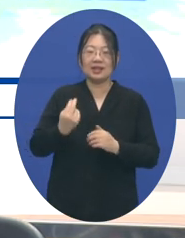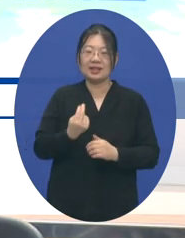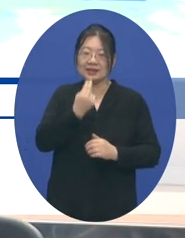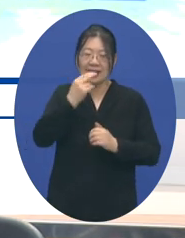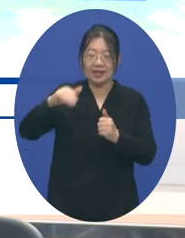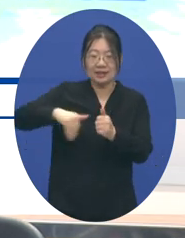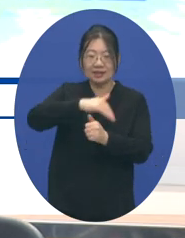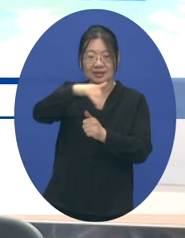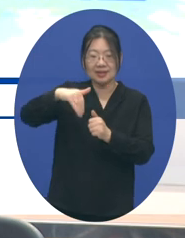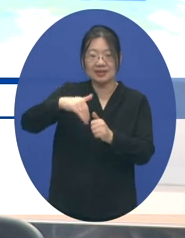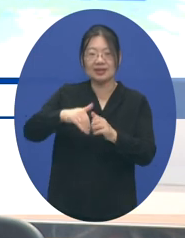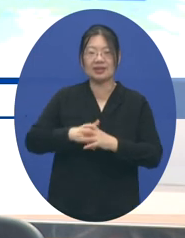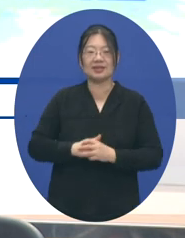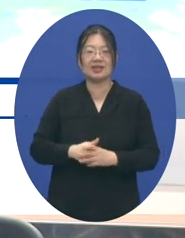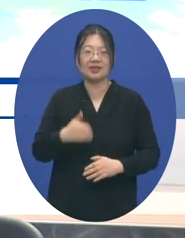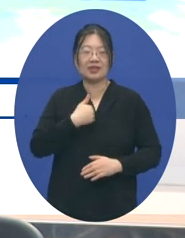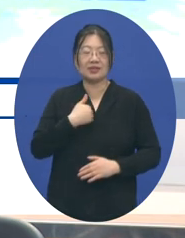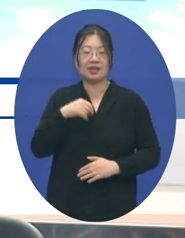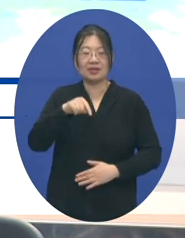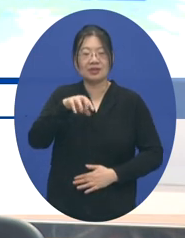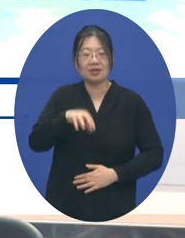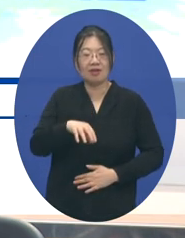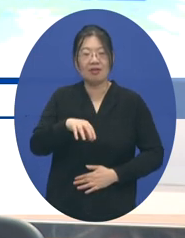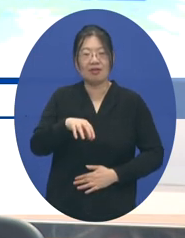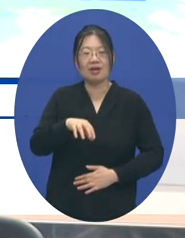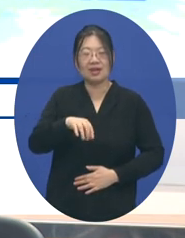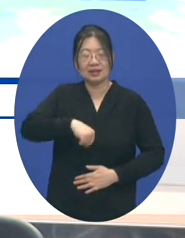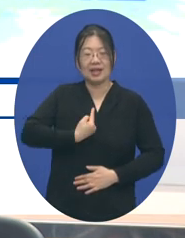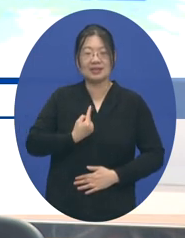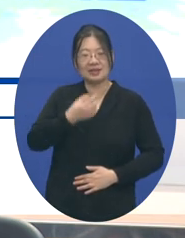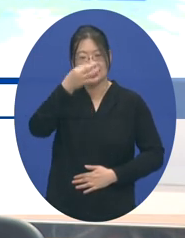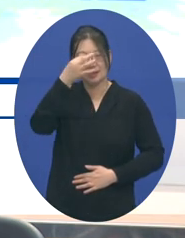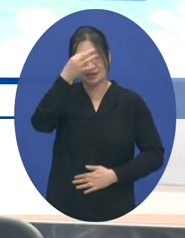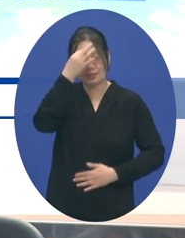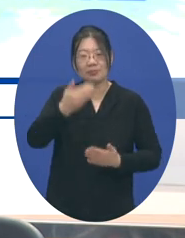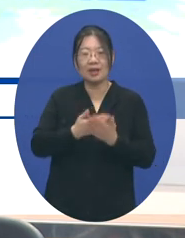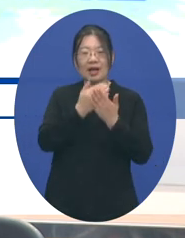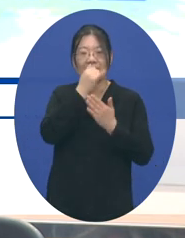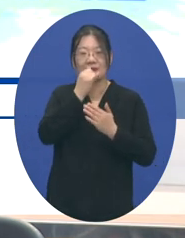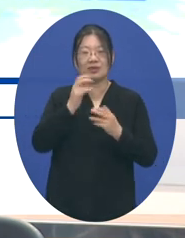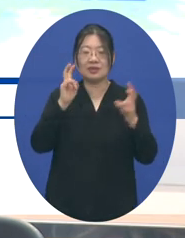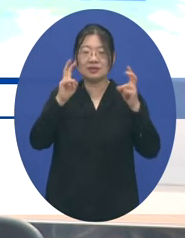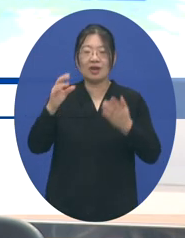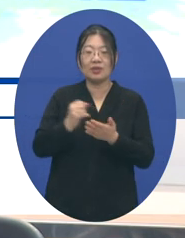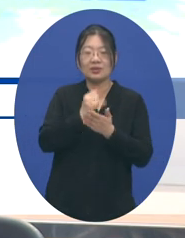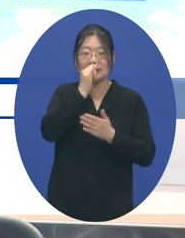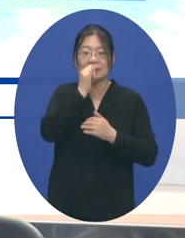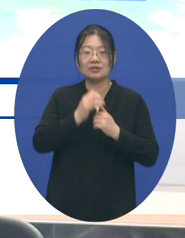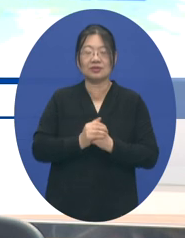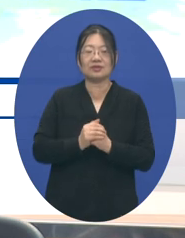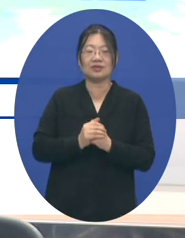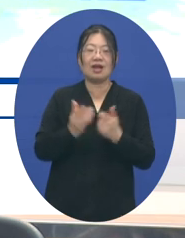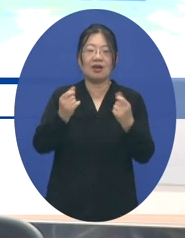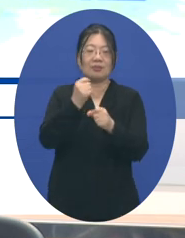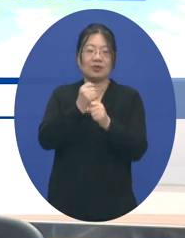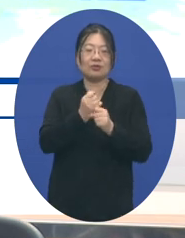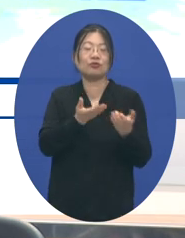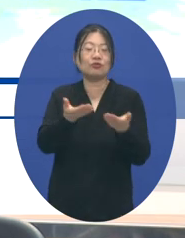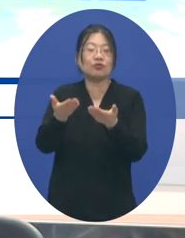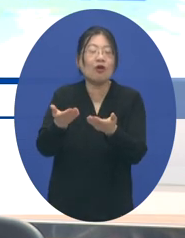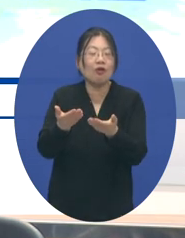생태계를 내가 거기서 얼마든지 자기 개발할 수 있고 공부할 수 있고 직장도 얻을 수 있고 하는 것을 만들어주는